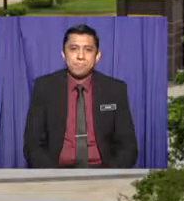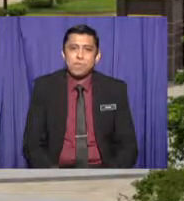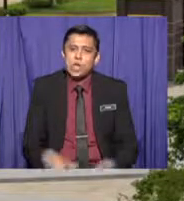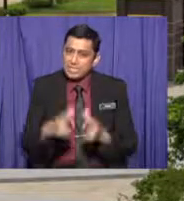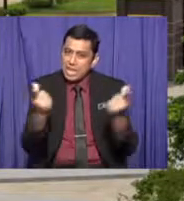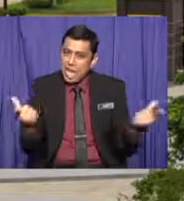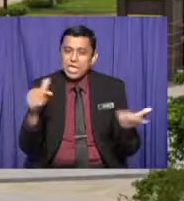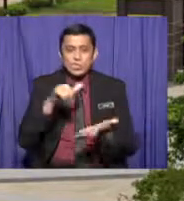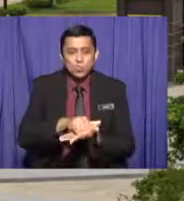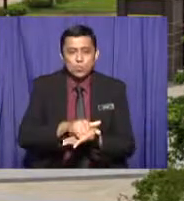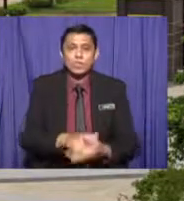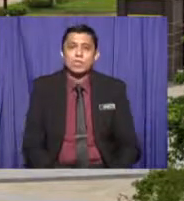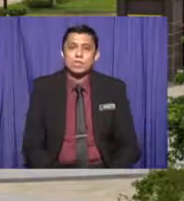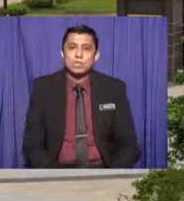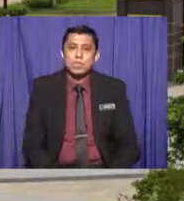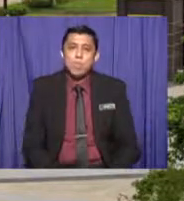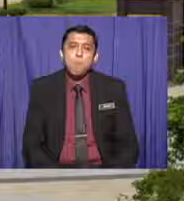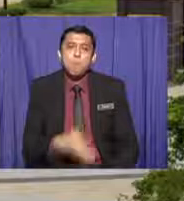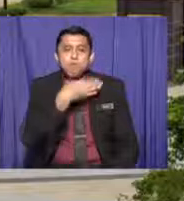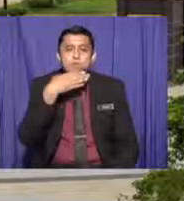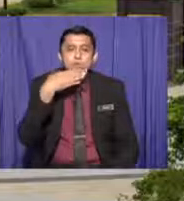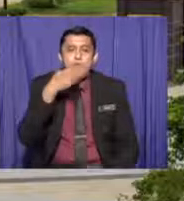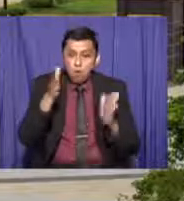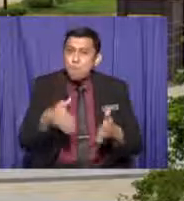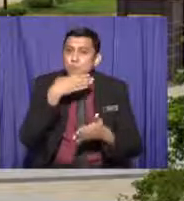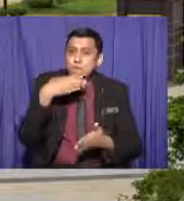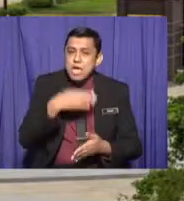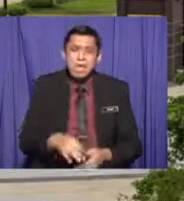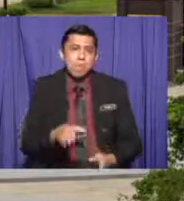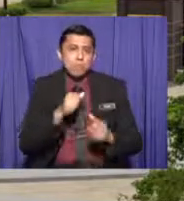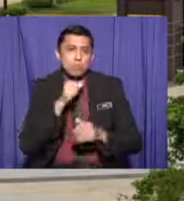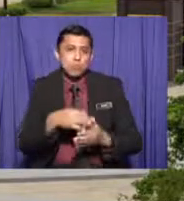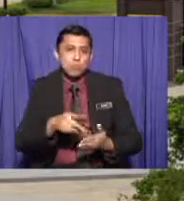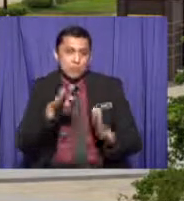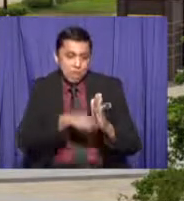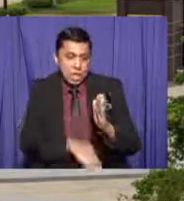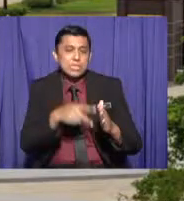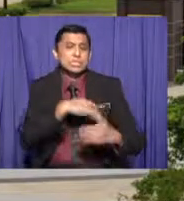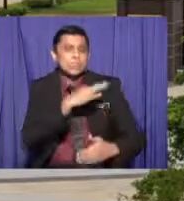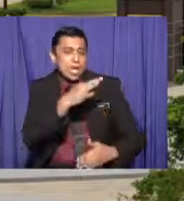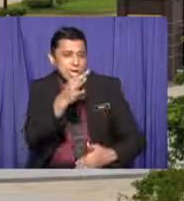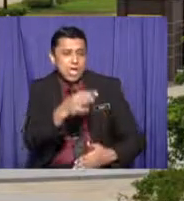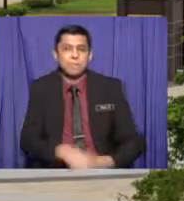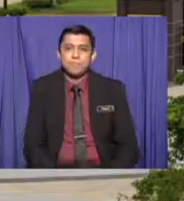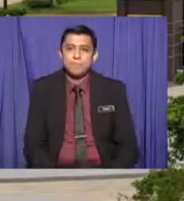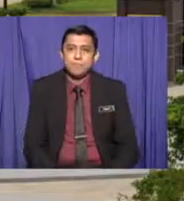Selain itu, generasi muda yang kurang semangat patriotik terhadap negara.